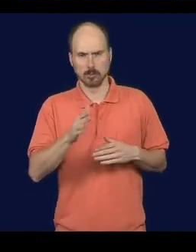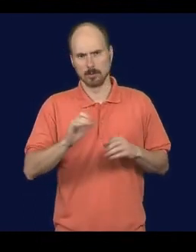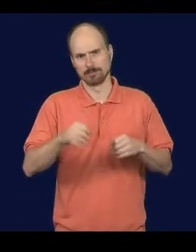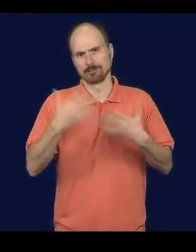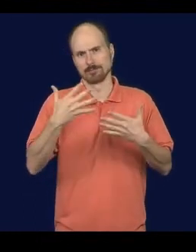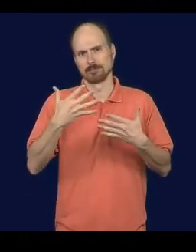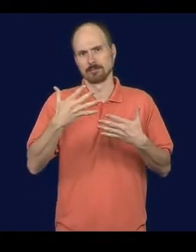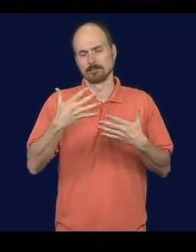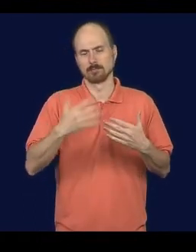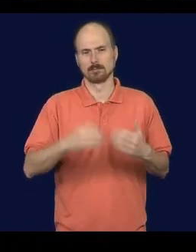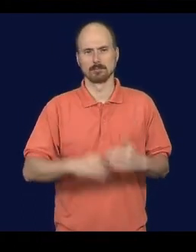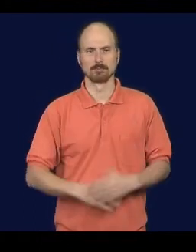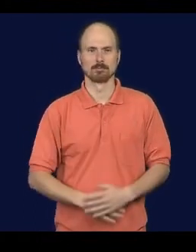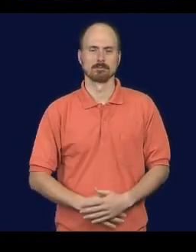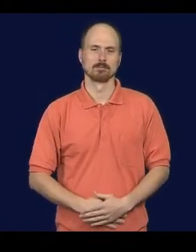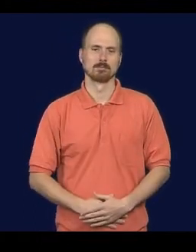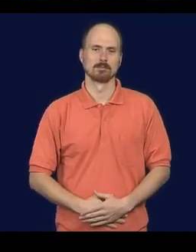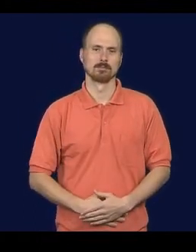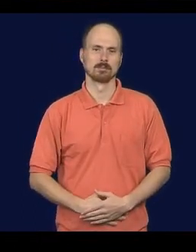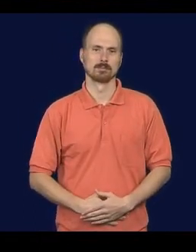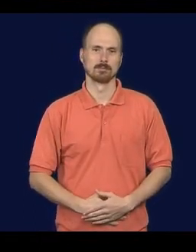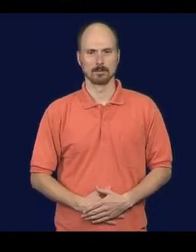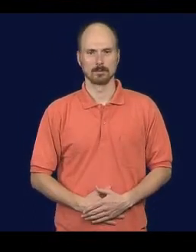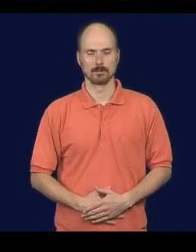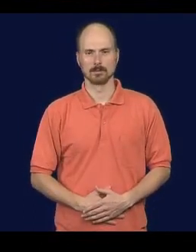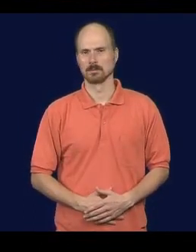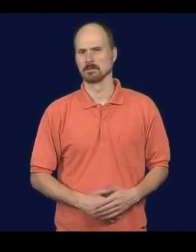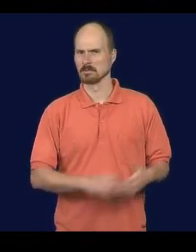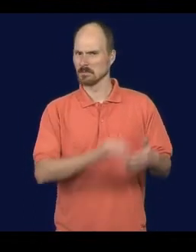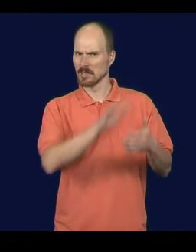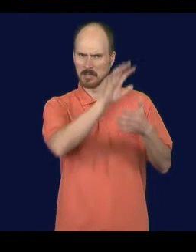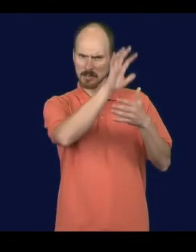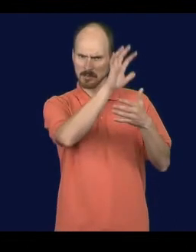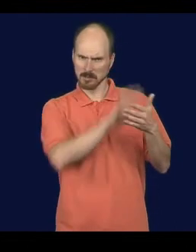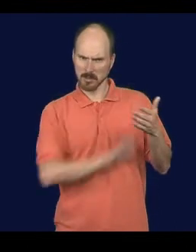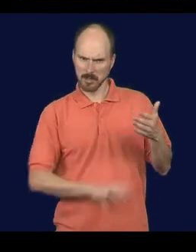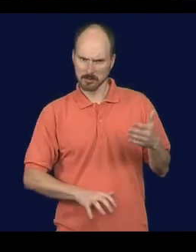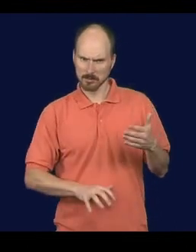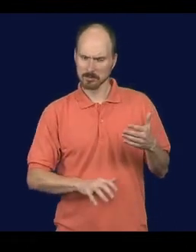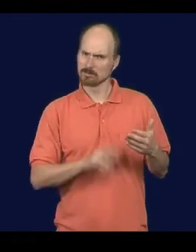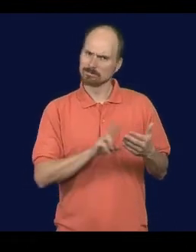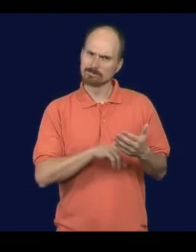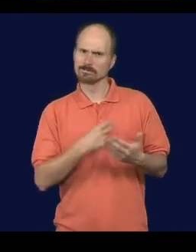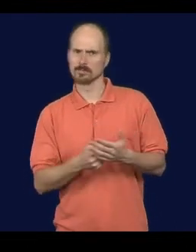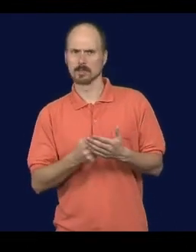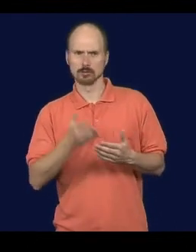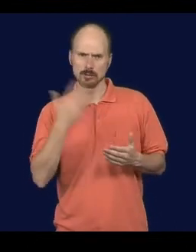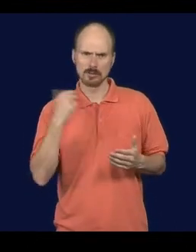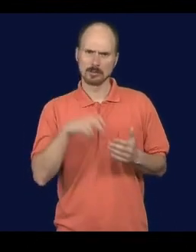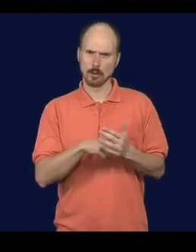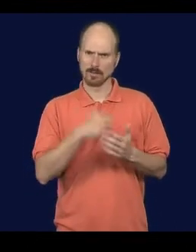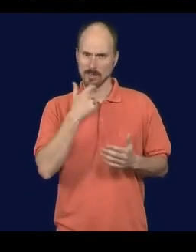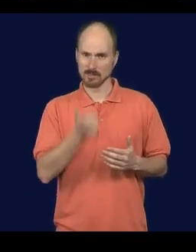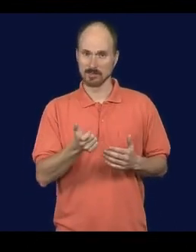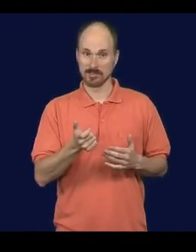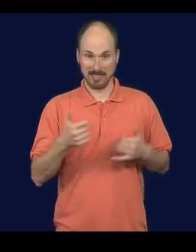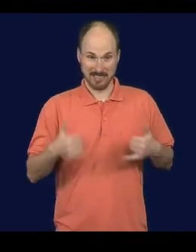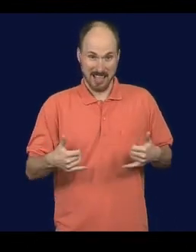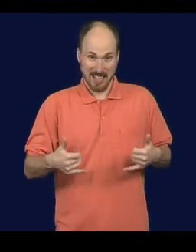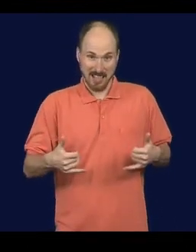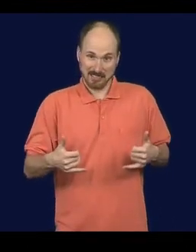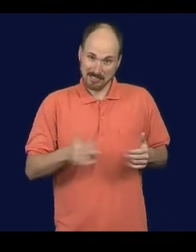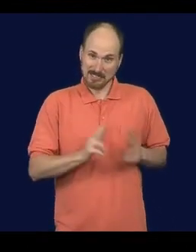ještě usnadnit váš život, tak abyste mě kontaktovali na podpora@antelie.cz. Zjistíme nápady